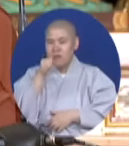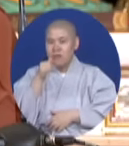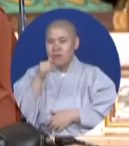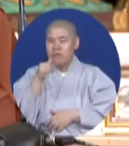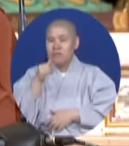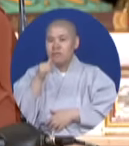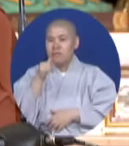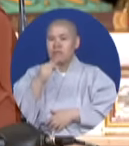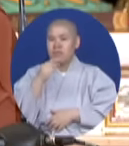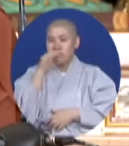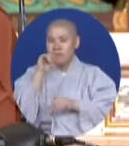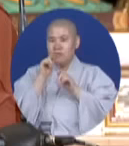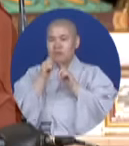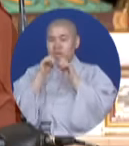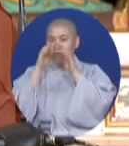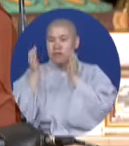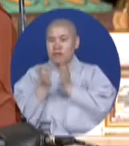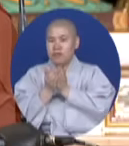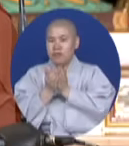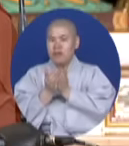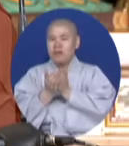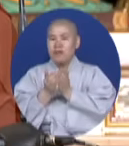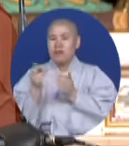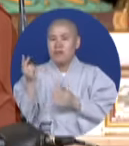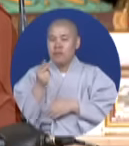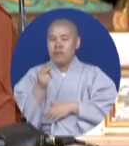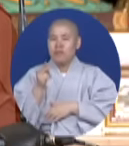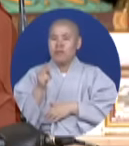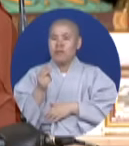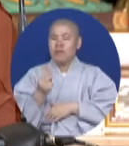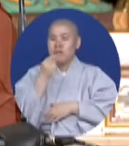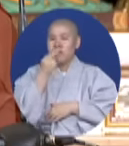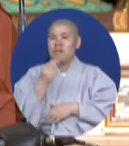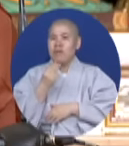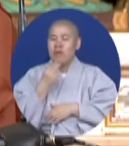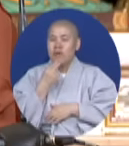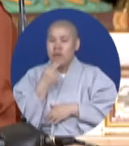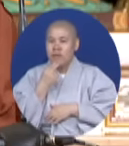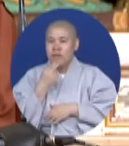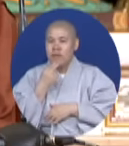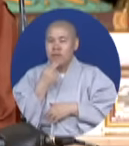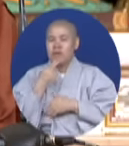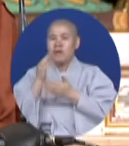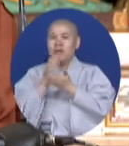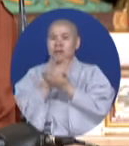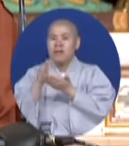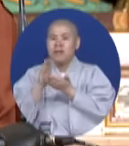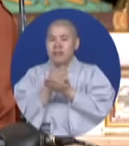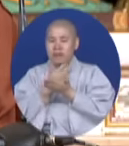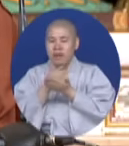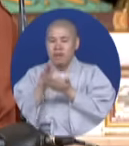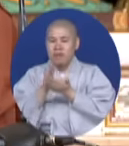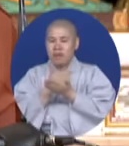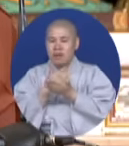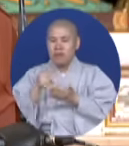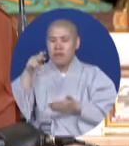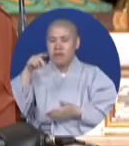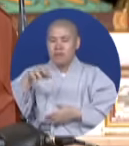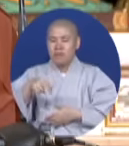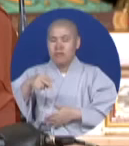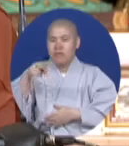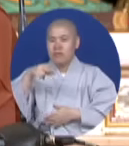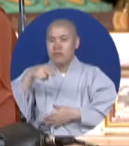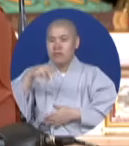중생과 생명이 없는 무생물 중생 아닌 것과를 가르는 거다. 이게 중생상이다.